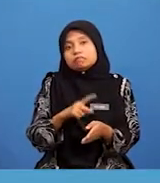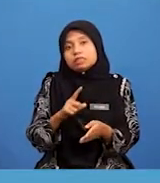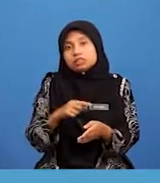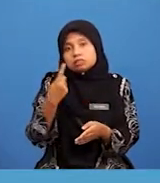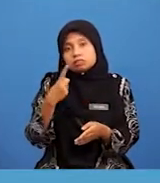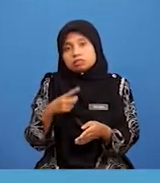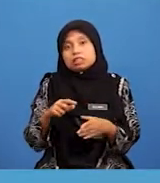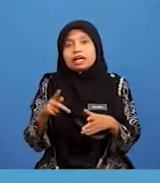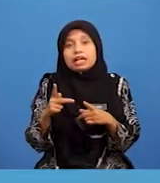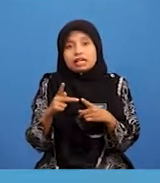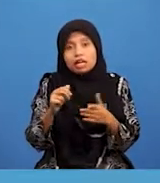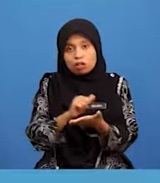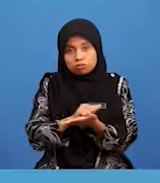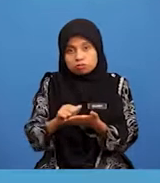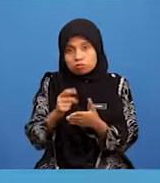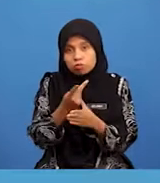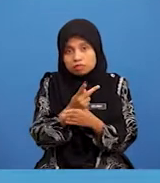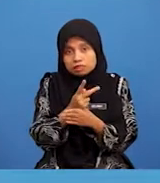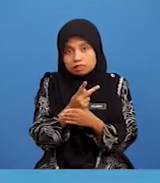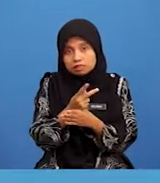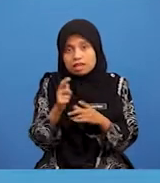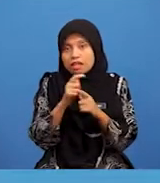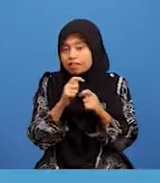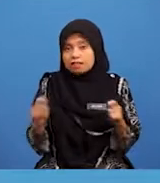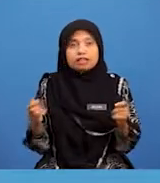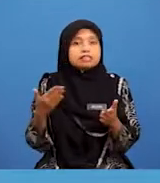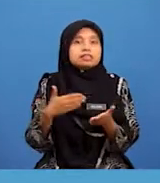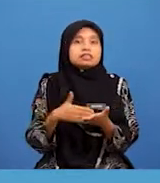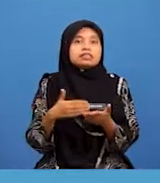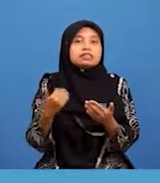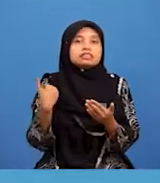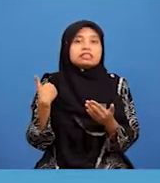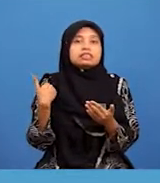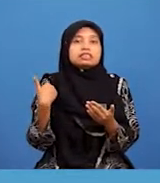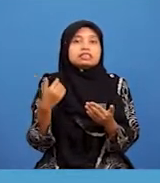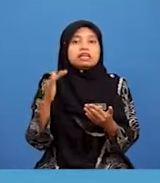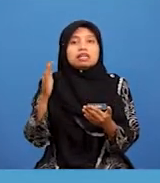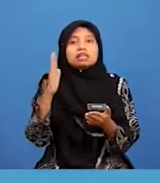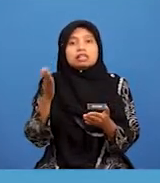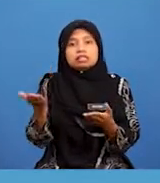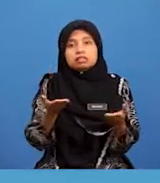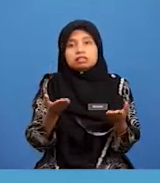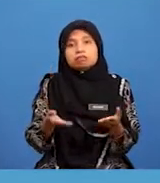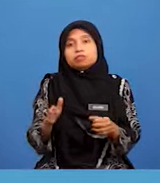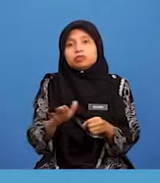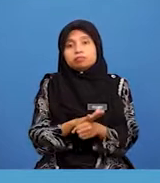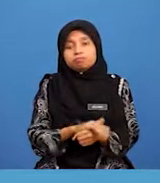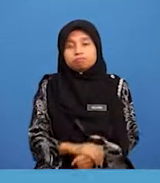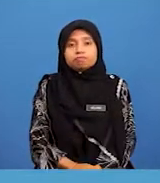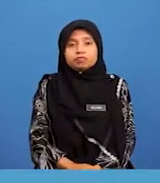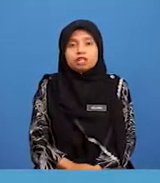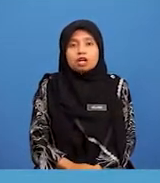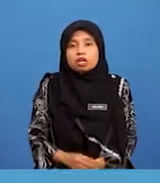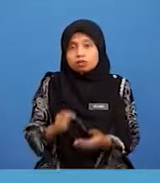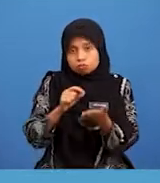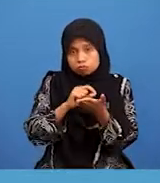perkongsi. Di sini, tiada lagi baki hantar bawah yang akan ditemui.